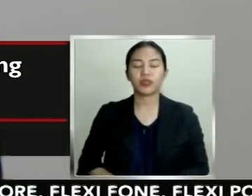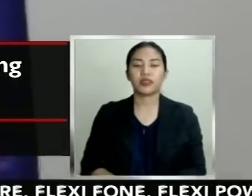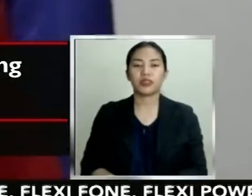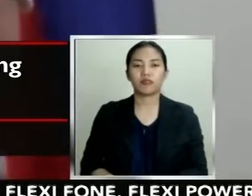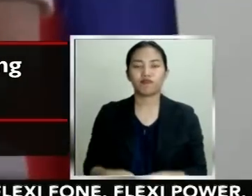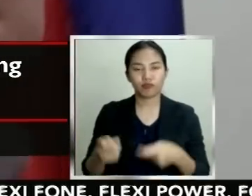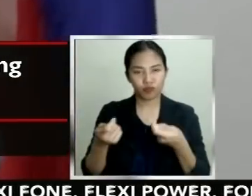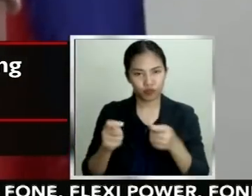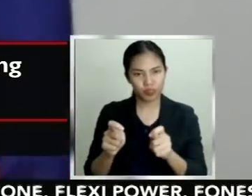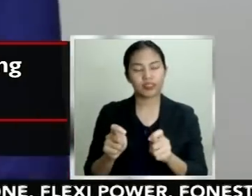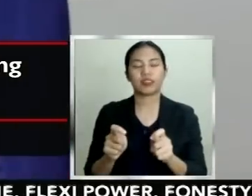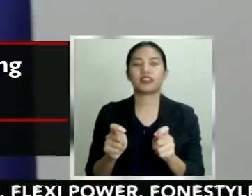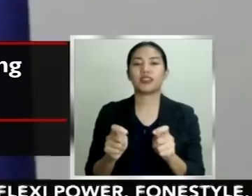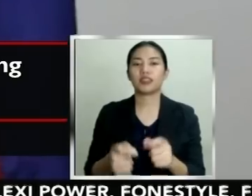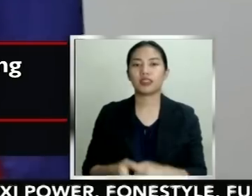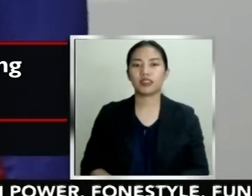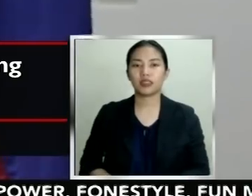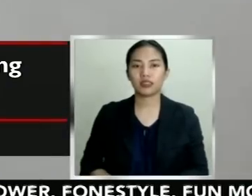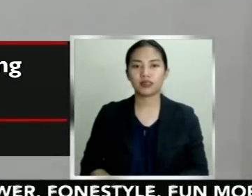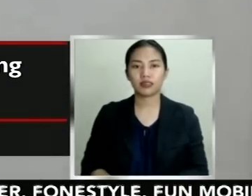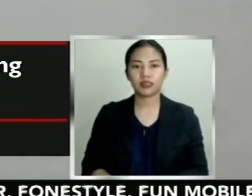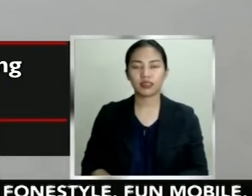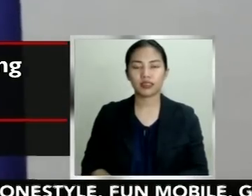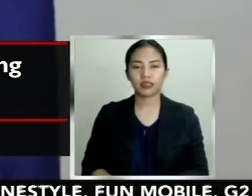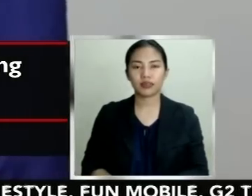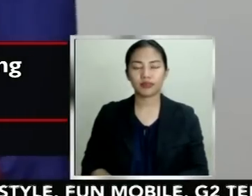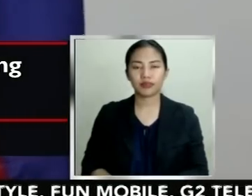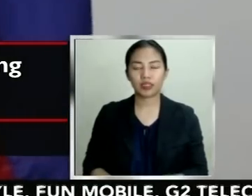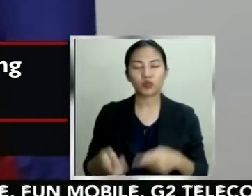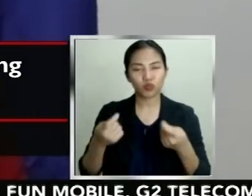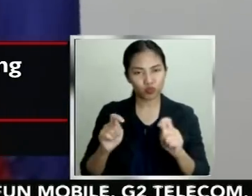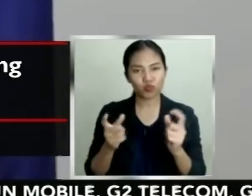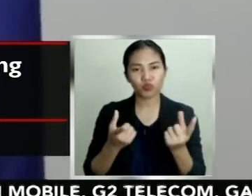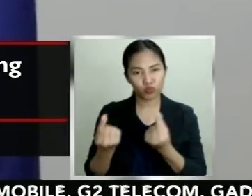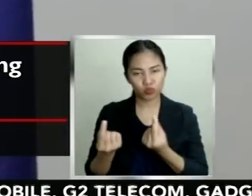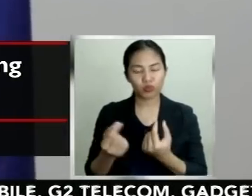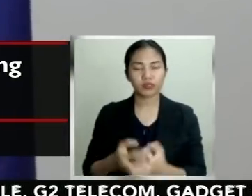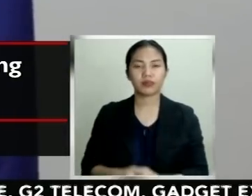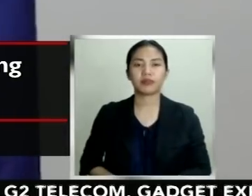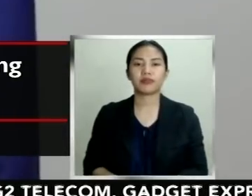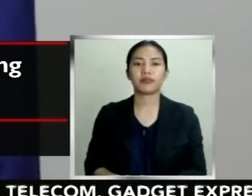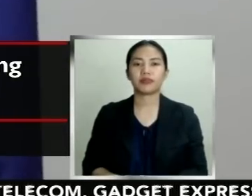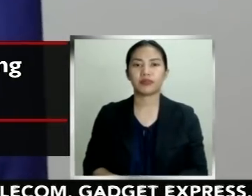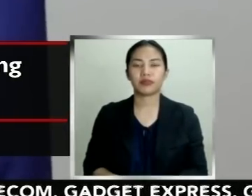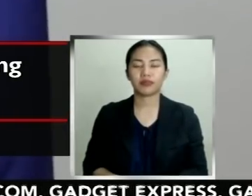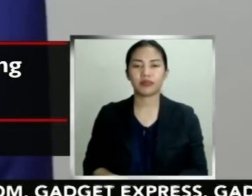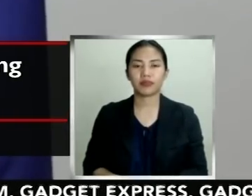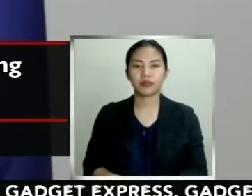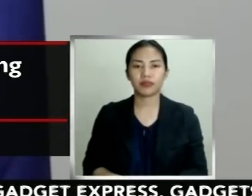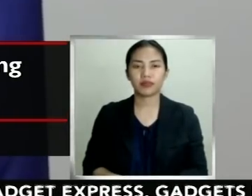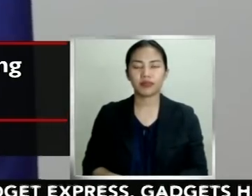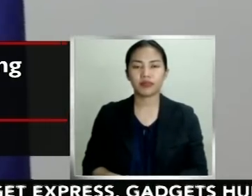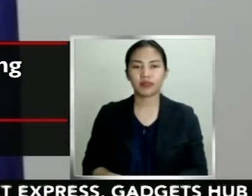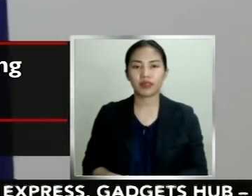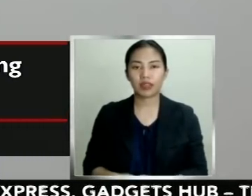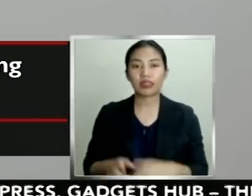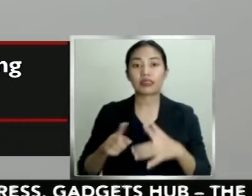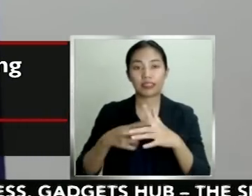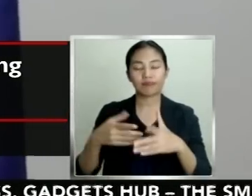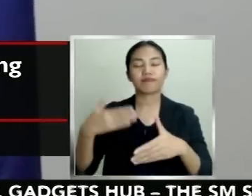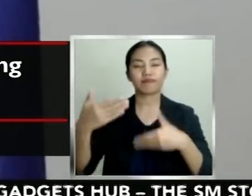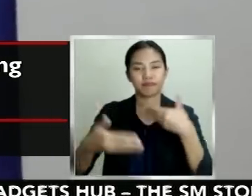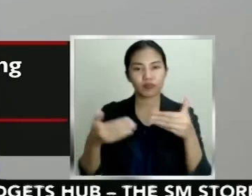We can try. To do this. And then, so nagsimula na